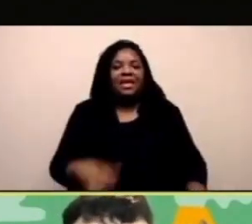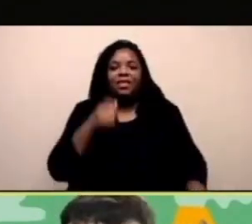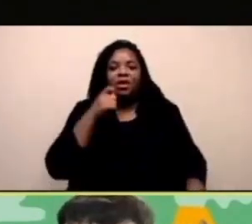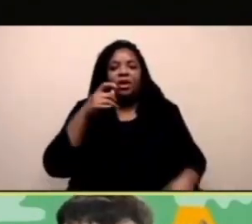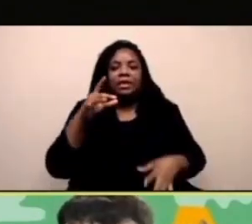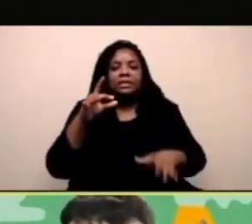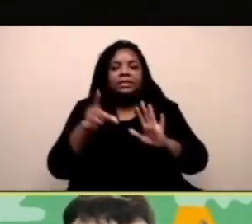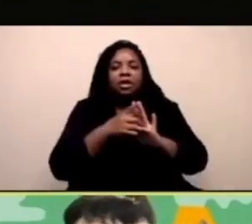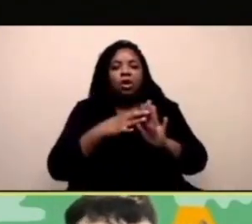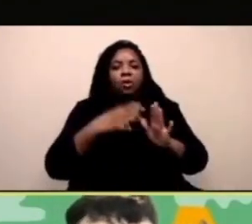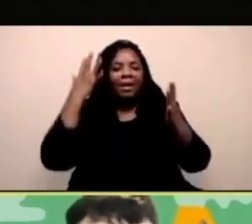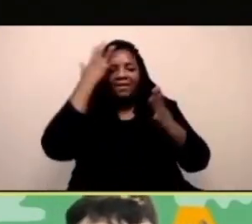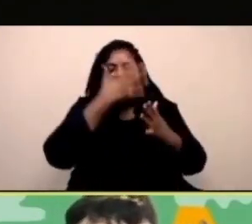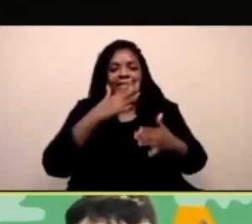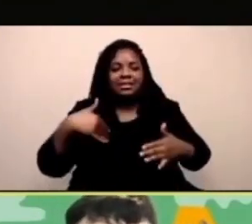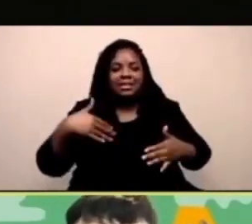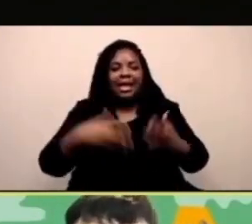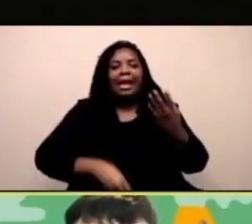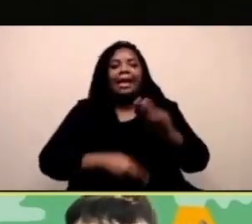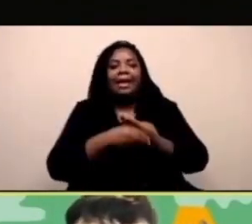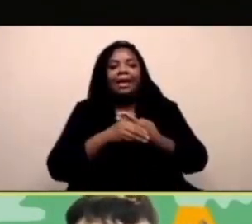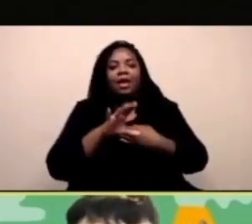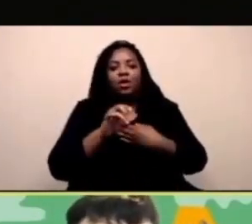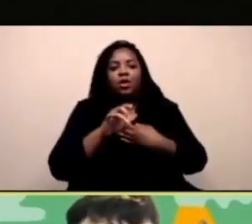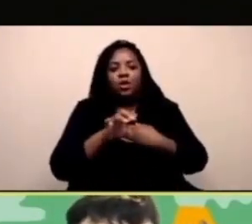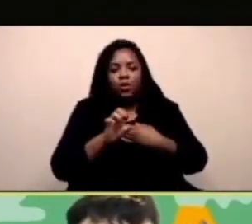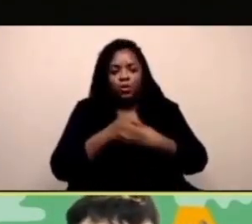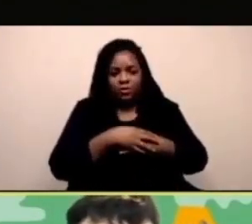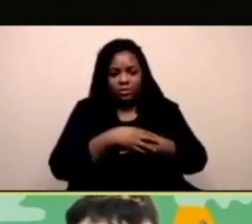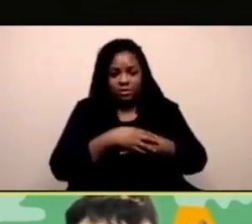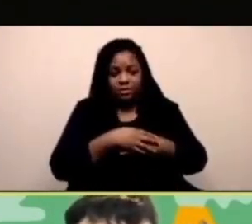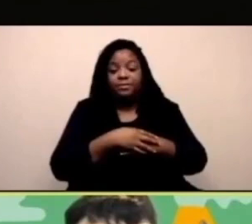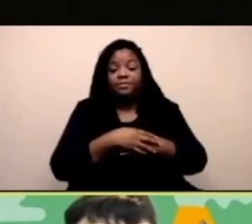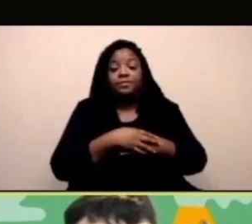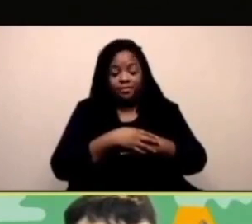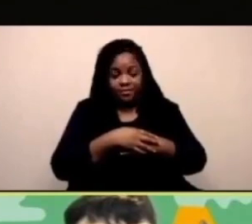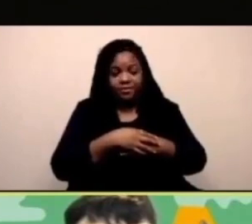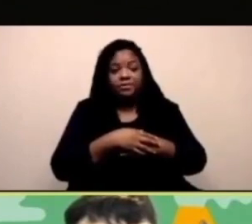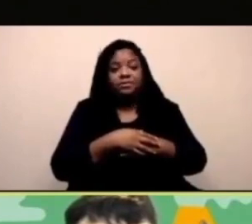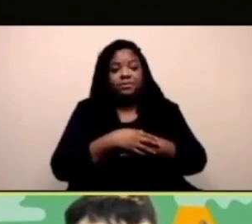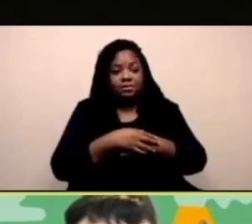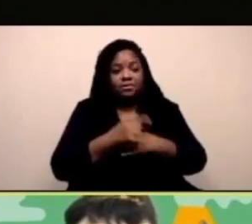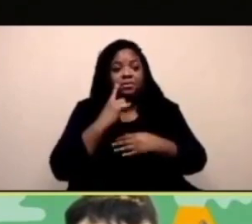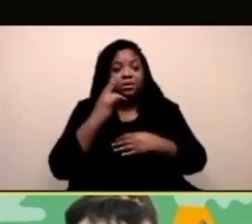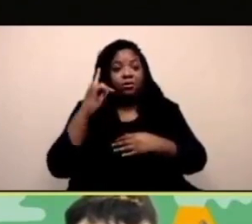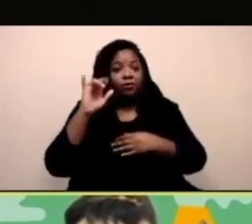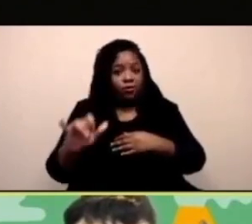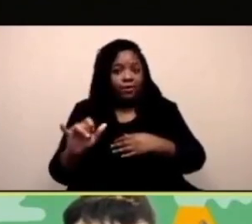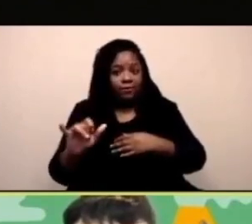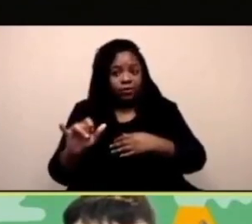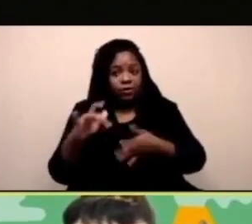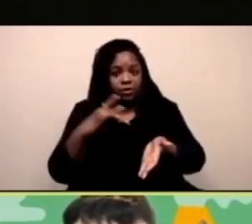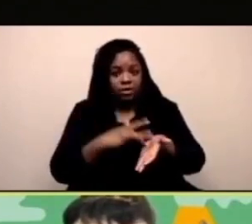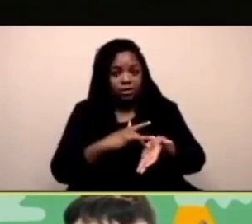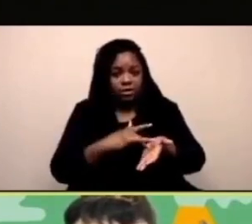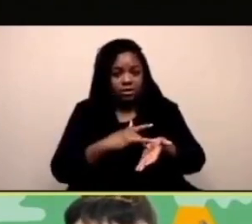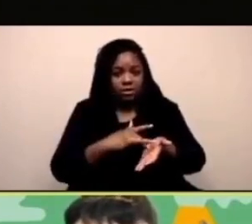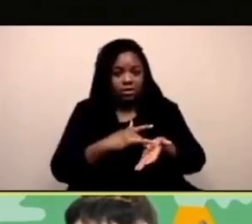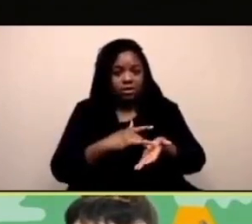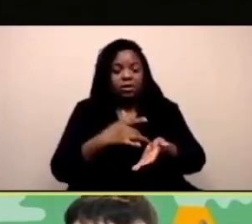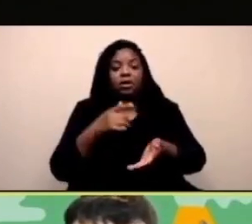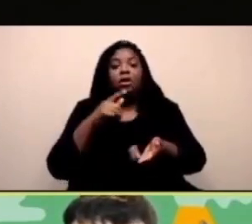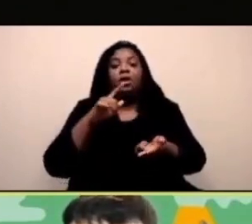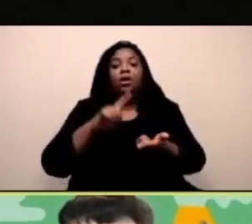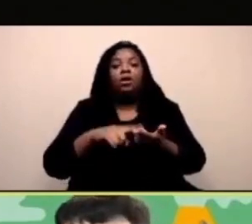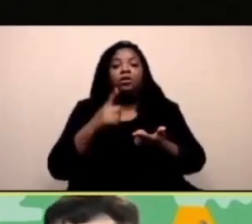後反転とあと複写をつけてこれでやっと耳がと2本まだこれは顔にはくっつけてません